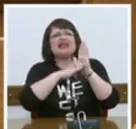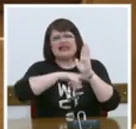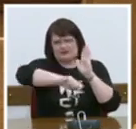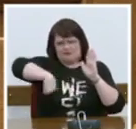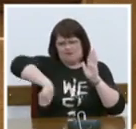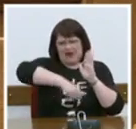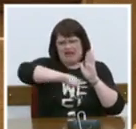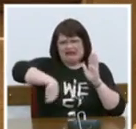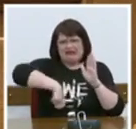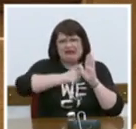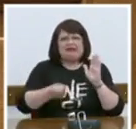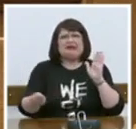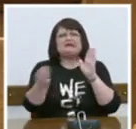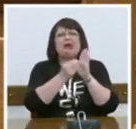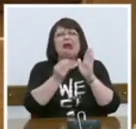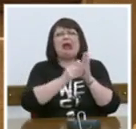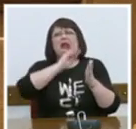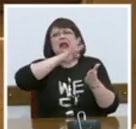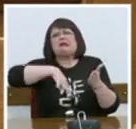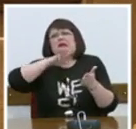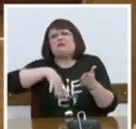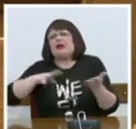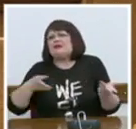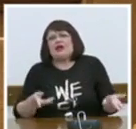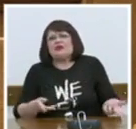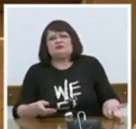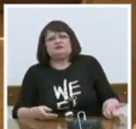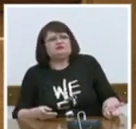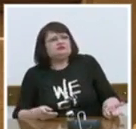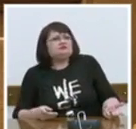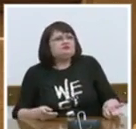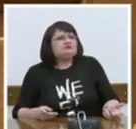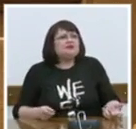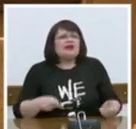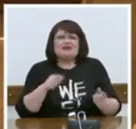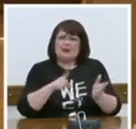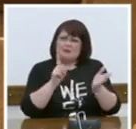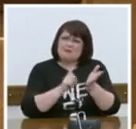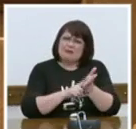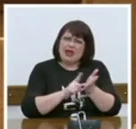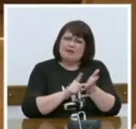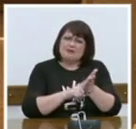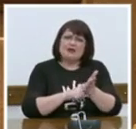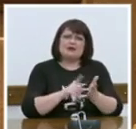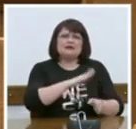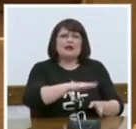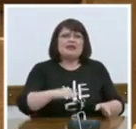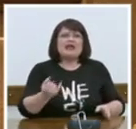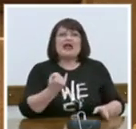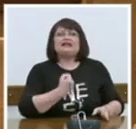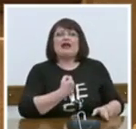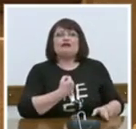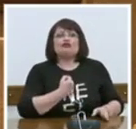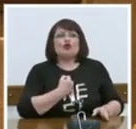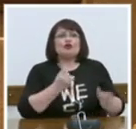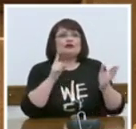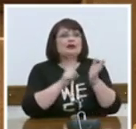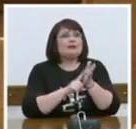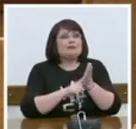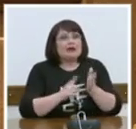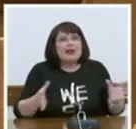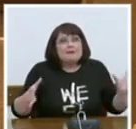Χρειάζεται άμεσα αλλαγή βιβλίων γλώσσας, τα οποία πρέπει να αποκτήσουν ταυτότητα. Αν δεν υπάρξει επανασύνδεση του